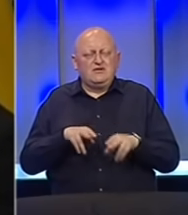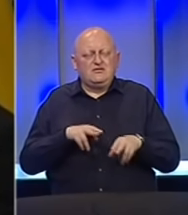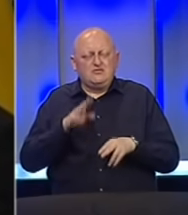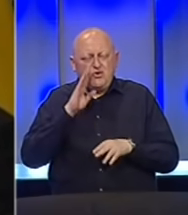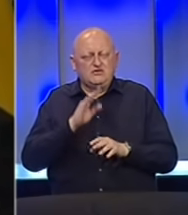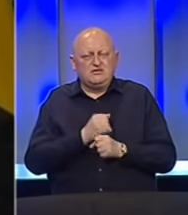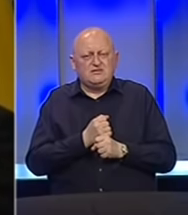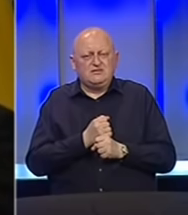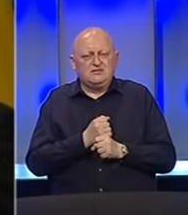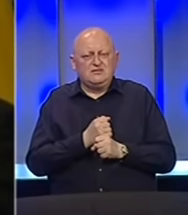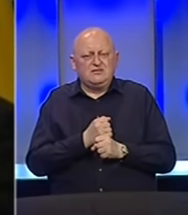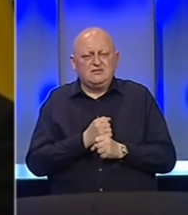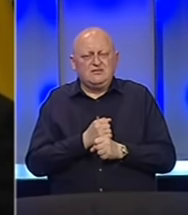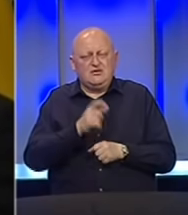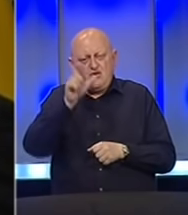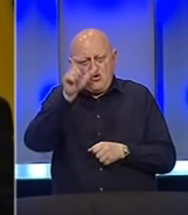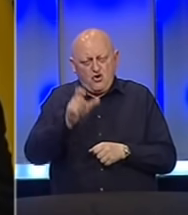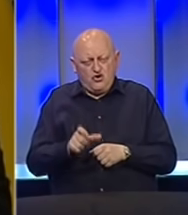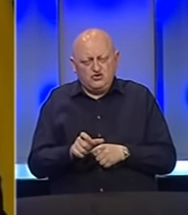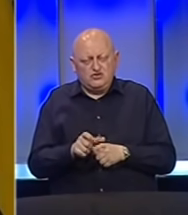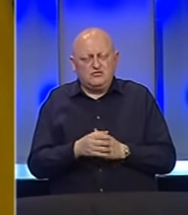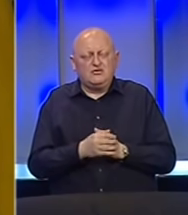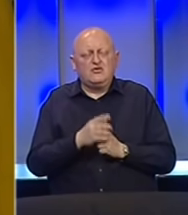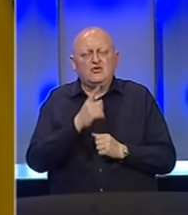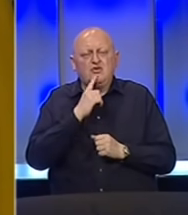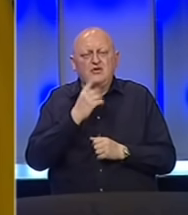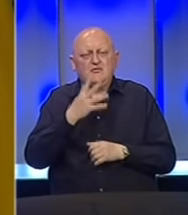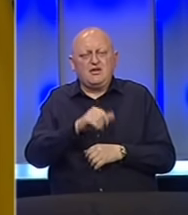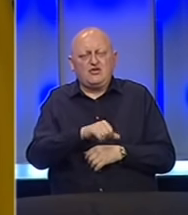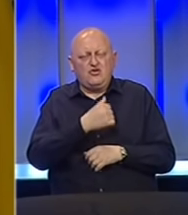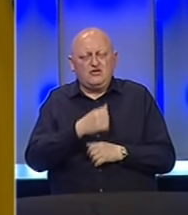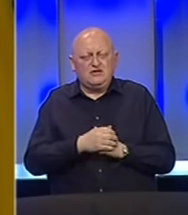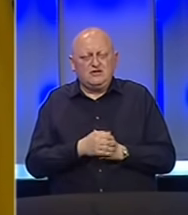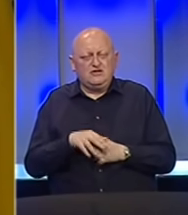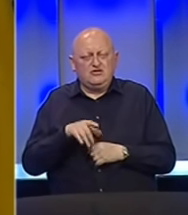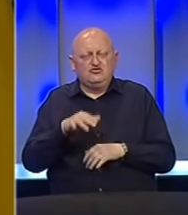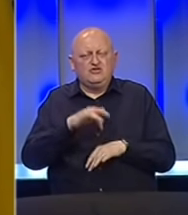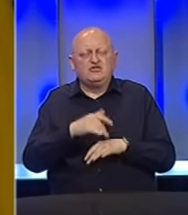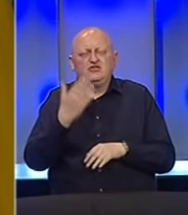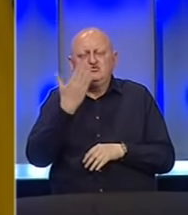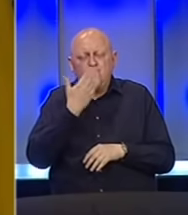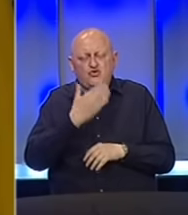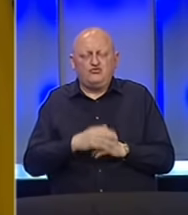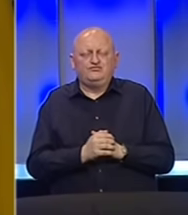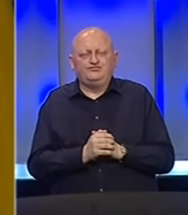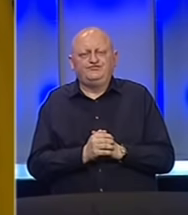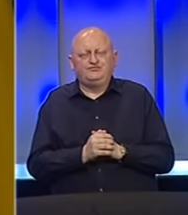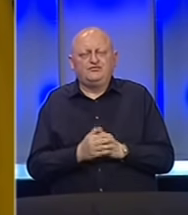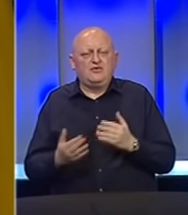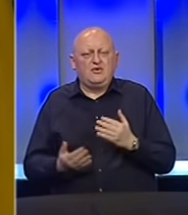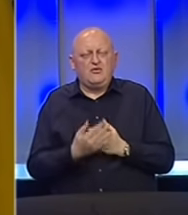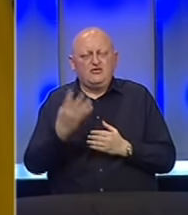Bosne i Hercegovine bude osoba koja je 5 godina pohađala srednju školu,